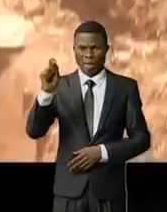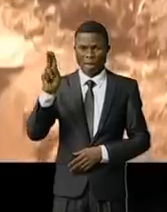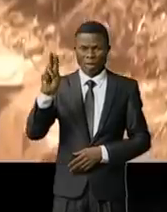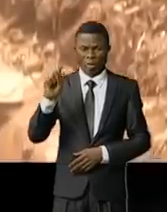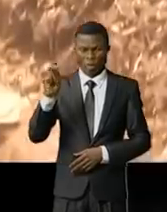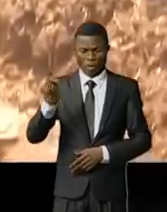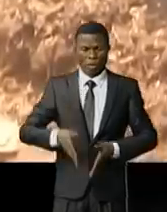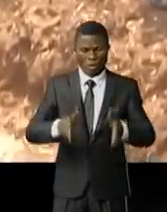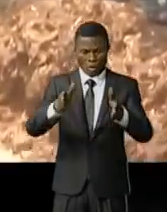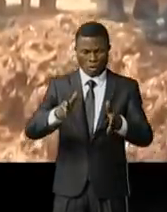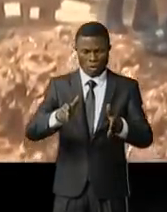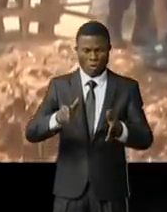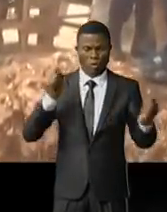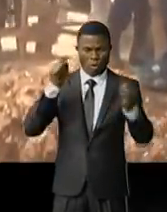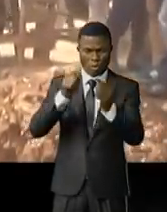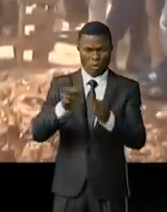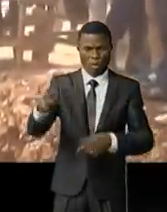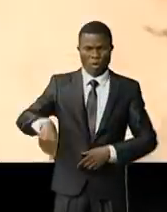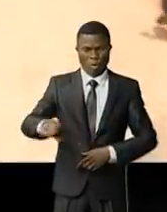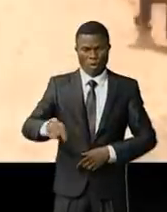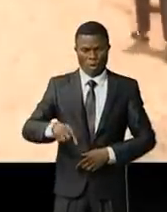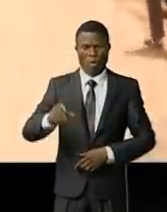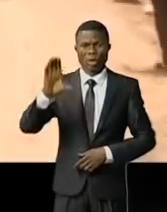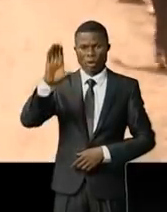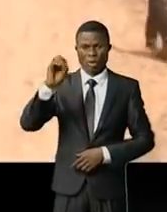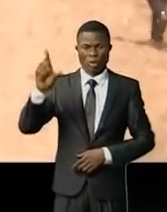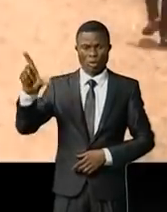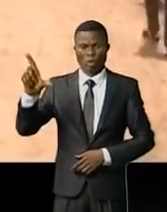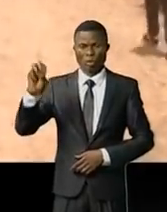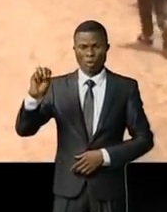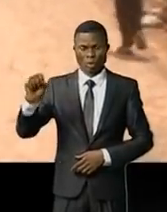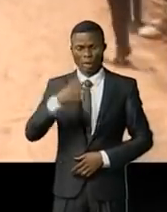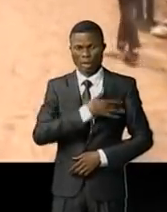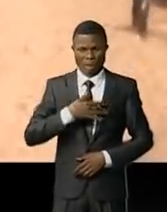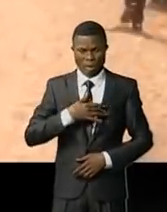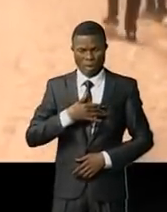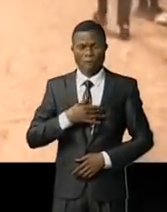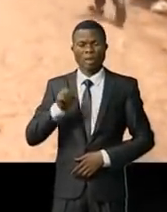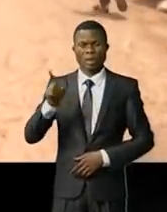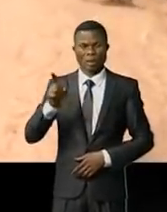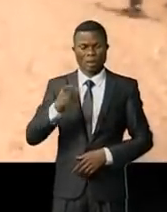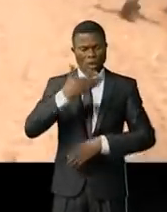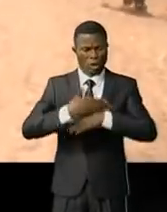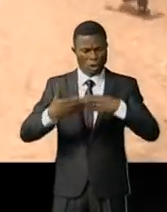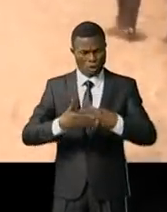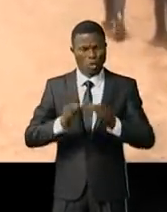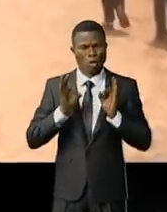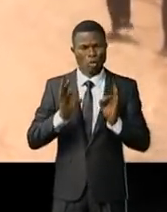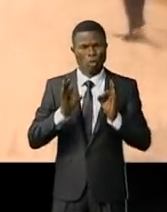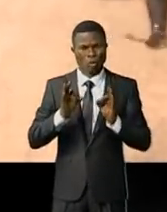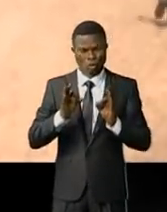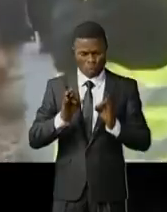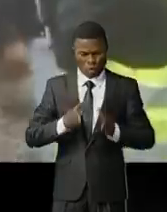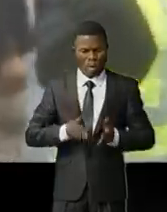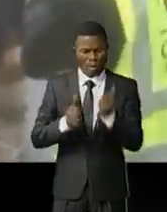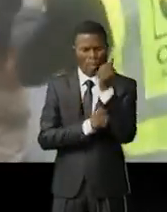routiers terrain de Founou jusqu'au rond-point ONL, connu sous l'appellation de Yesu Yesu, réhabilité pour rendre fluide